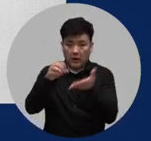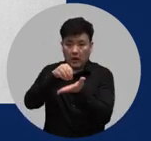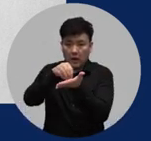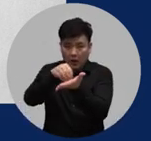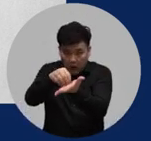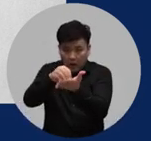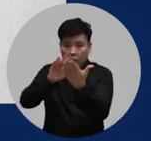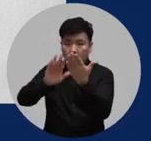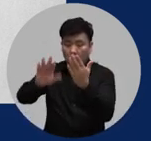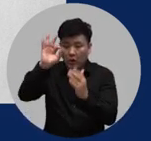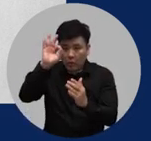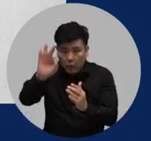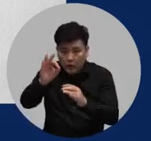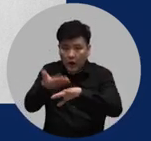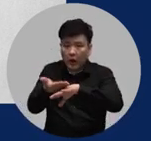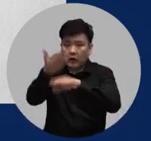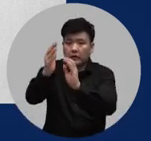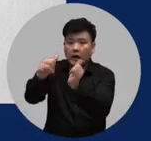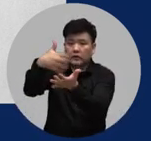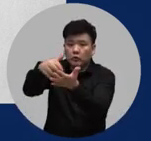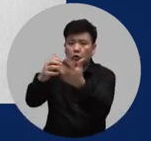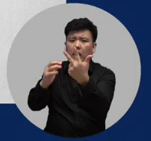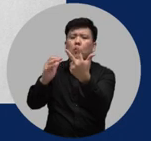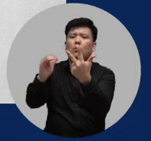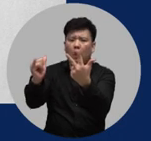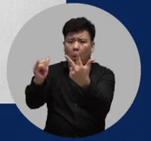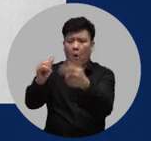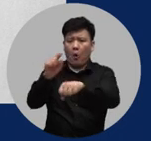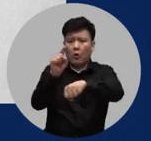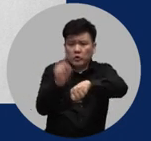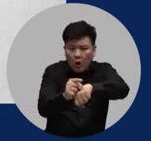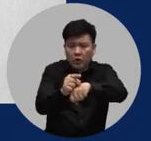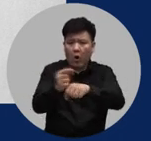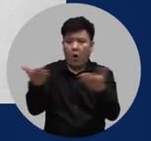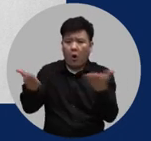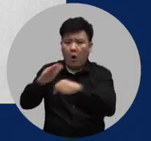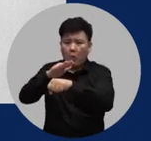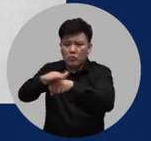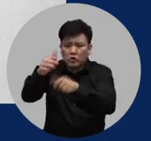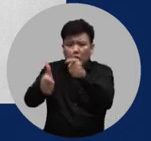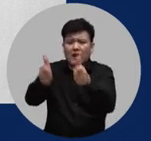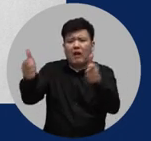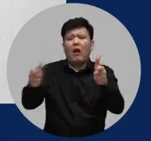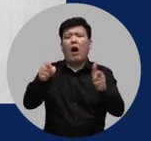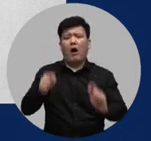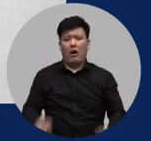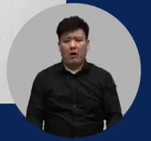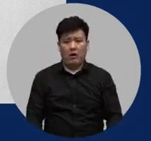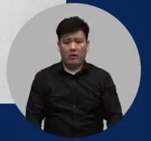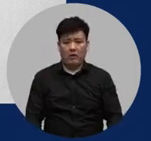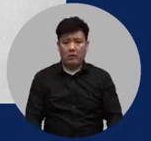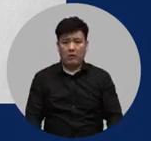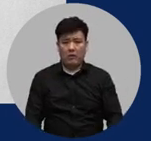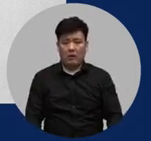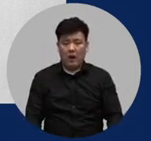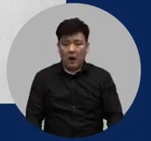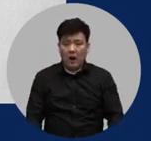백설에게는 7명의 상사가 있었는데 각자의 성격이나 업무 스타일이 달랐어요.